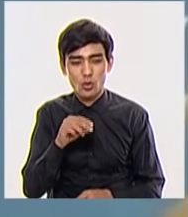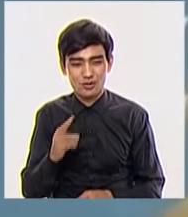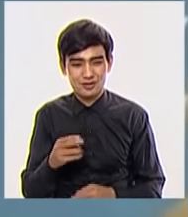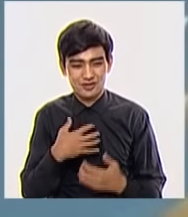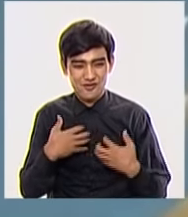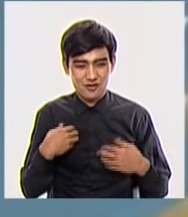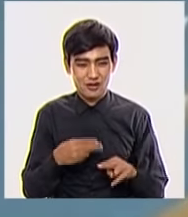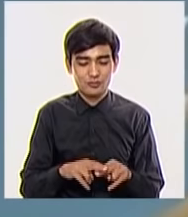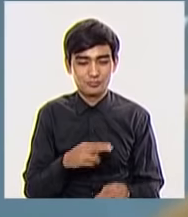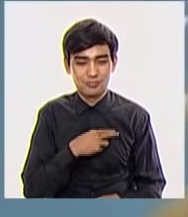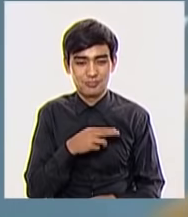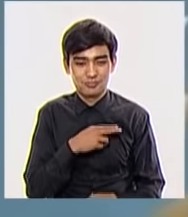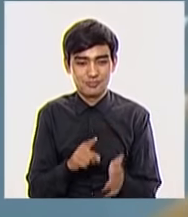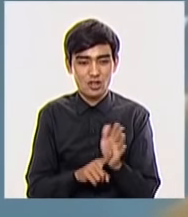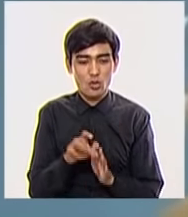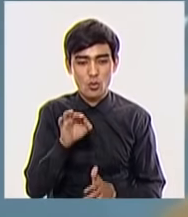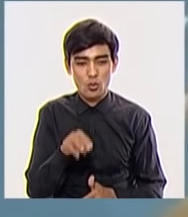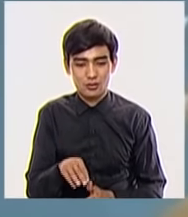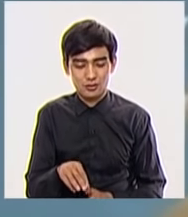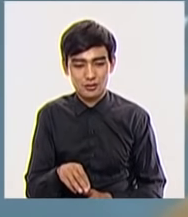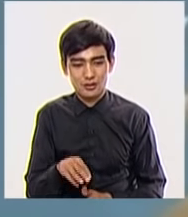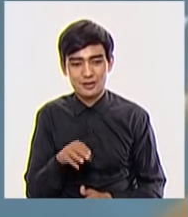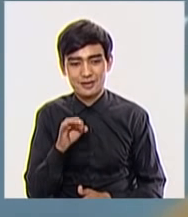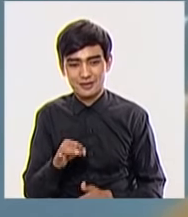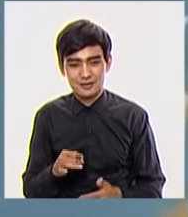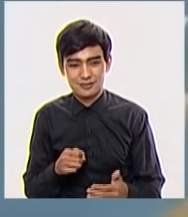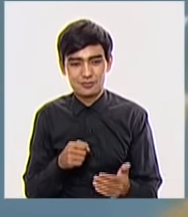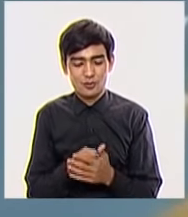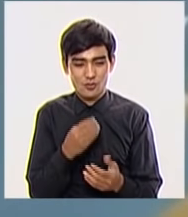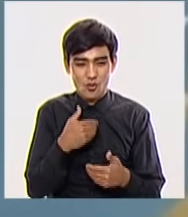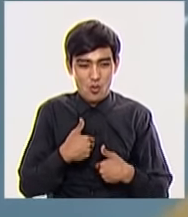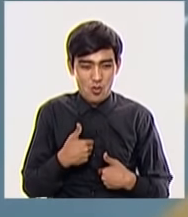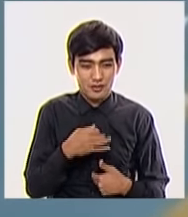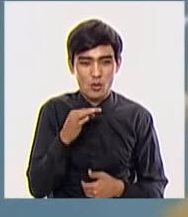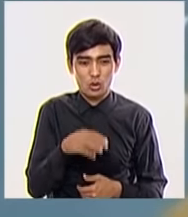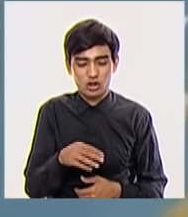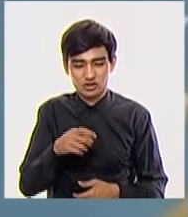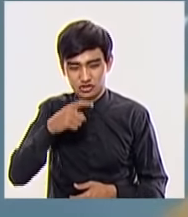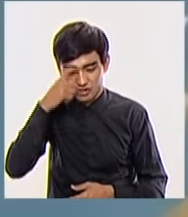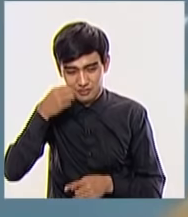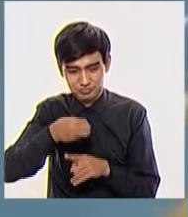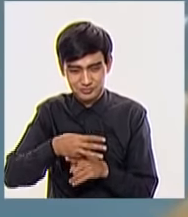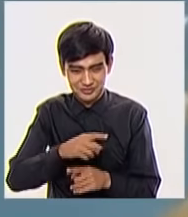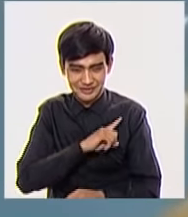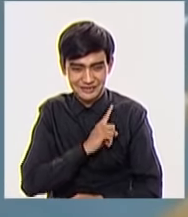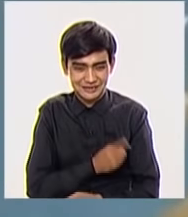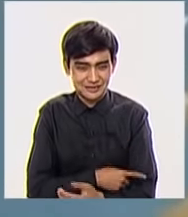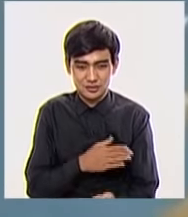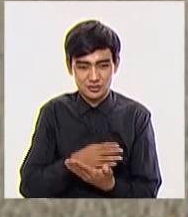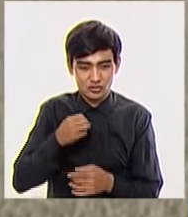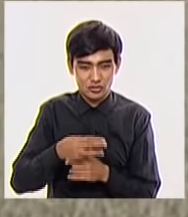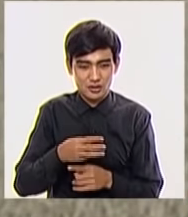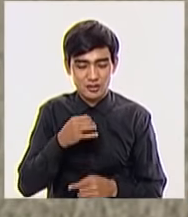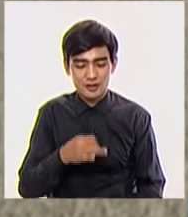сейчас начнет гибнуть от недоедания и от жары. Аномальная жара стоит.